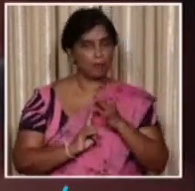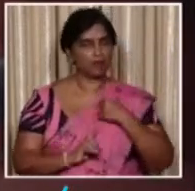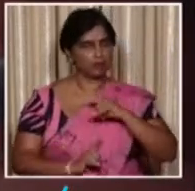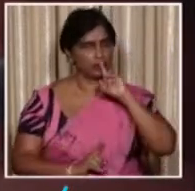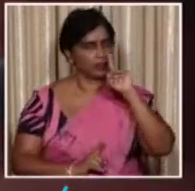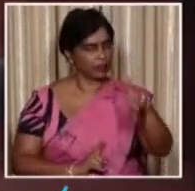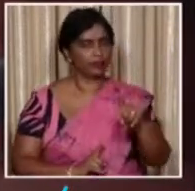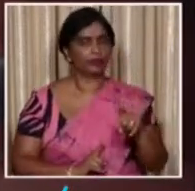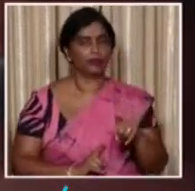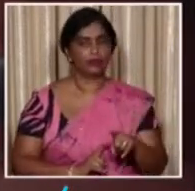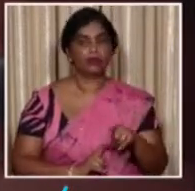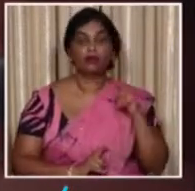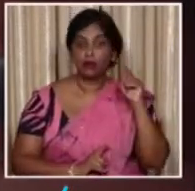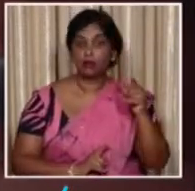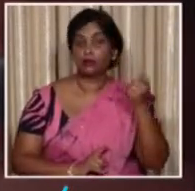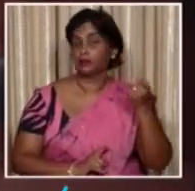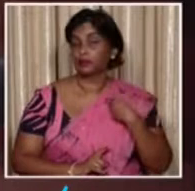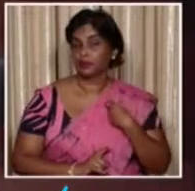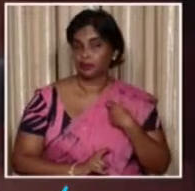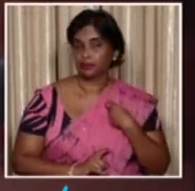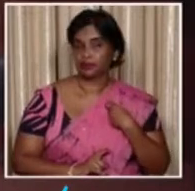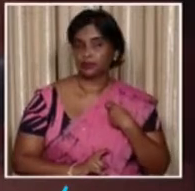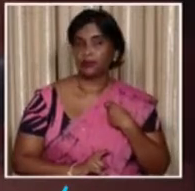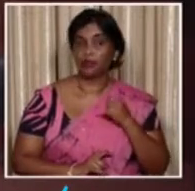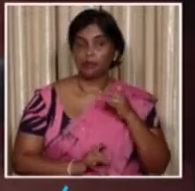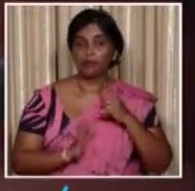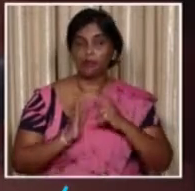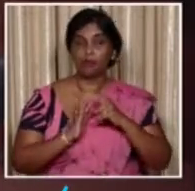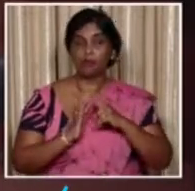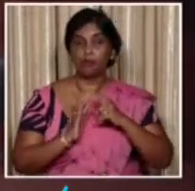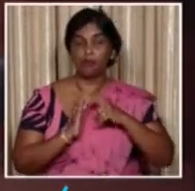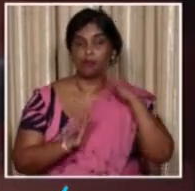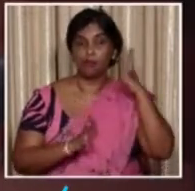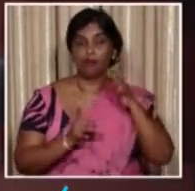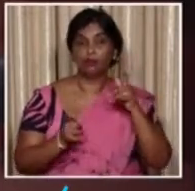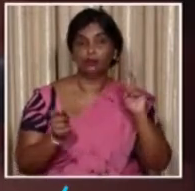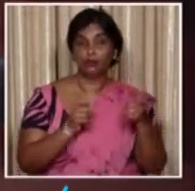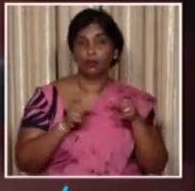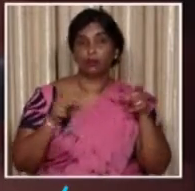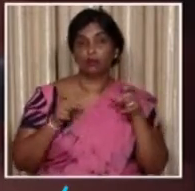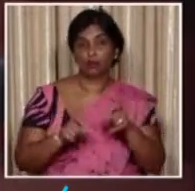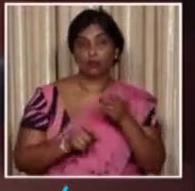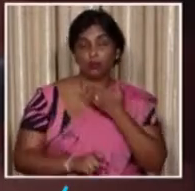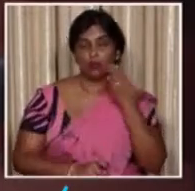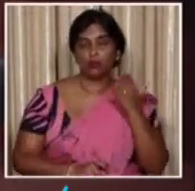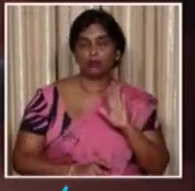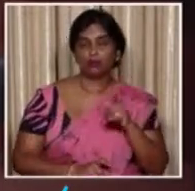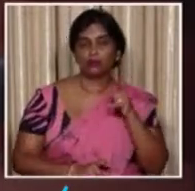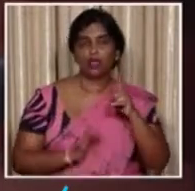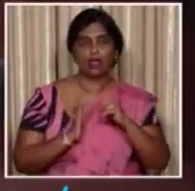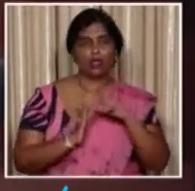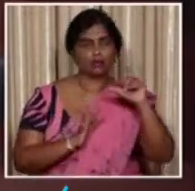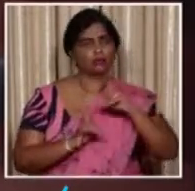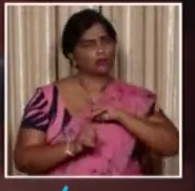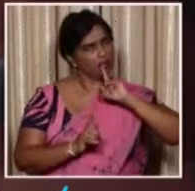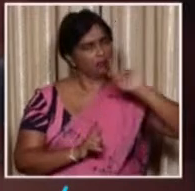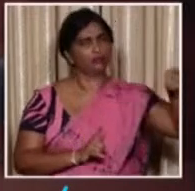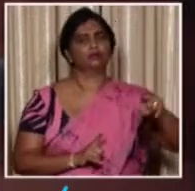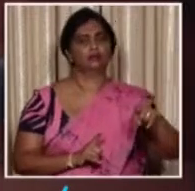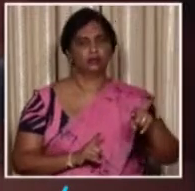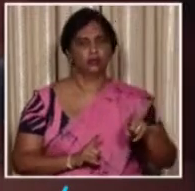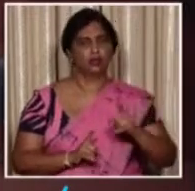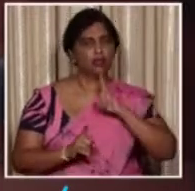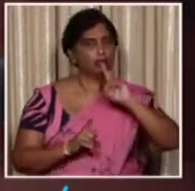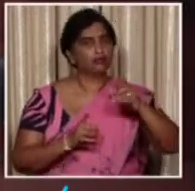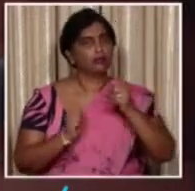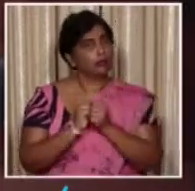තියෙනවා ඒතර එතුමා කිව්වා යම් ජාත්‍යන්තර ක්‍රිකට් තහනම පැවරීම ඉඩකඩ තියෙනවනේ කියලා මම කිව්වා ඔබතුමා ICC එකත් කලින් කතා කරන්න කතා